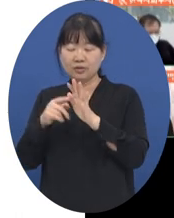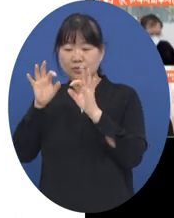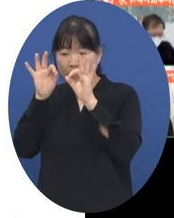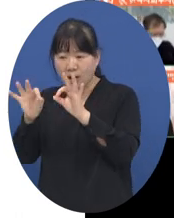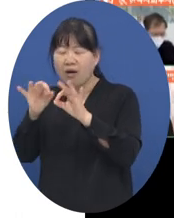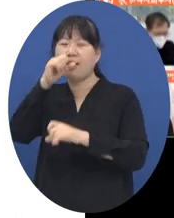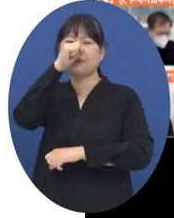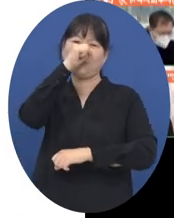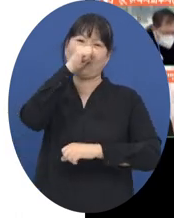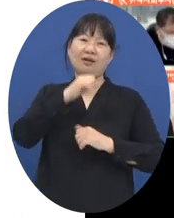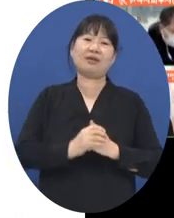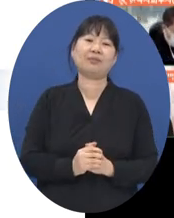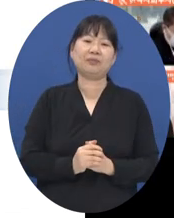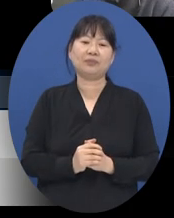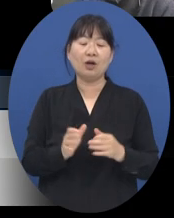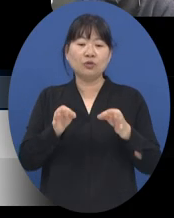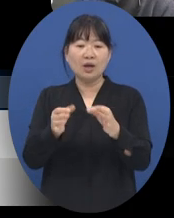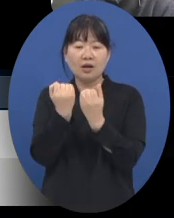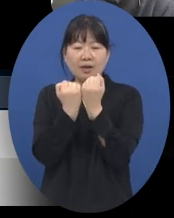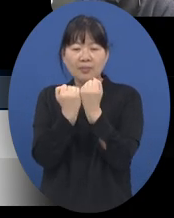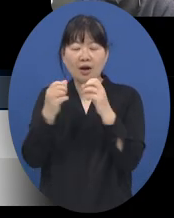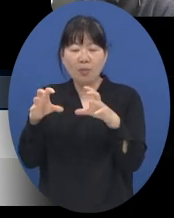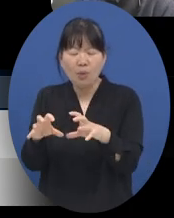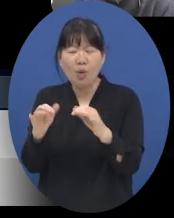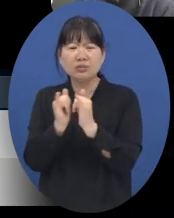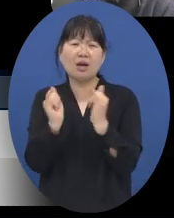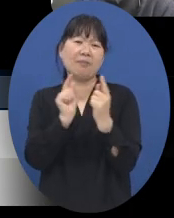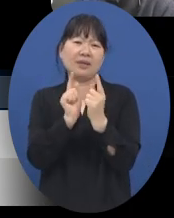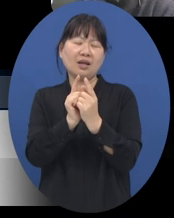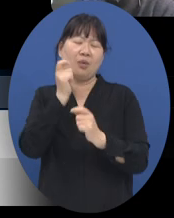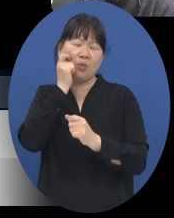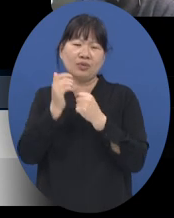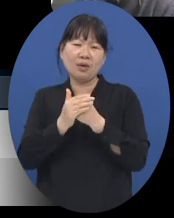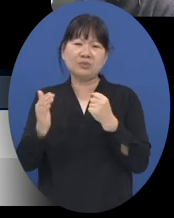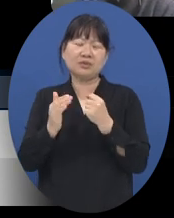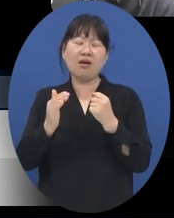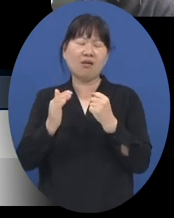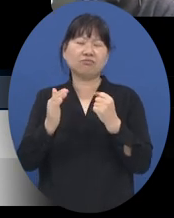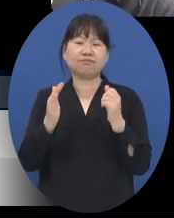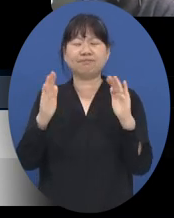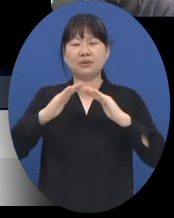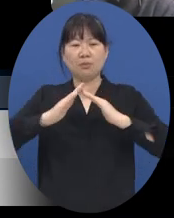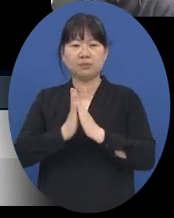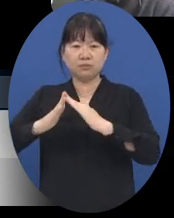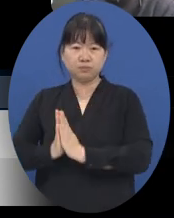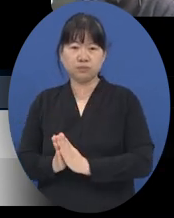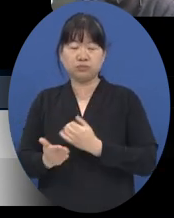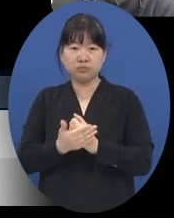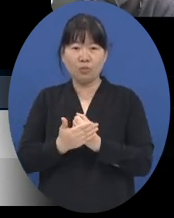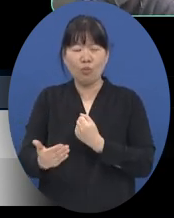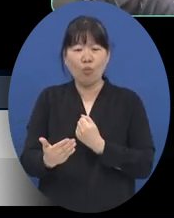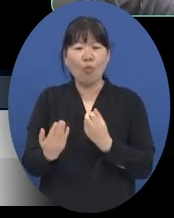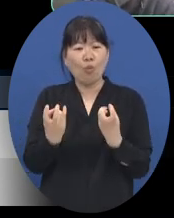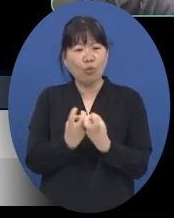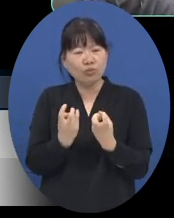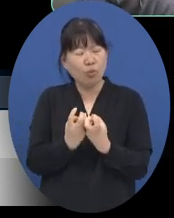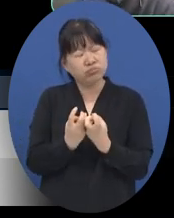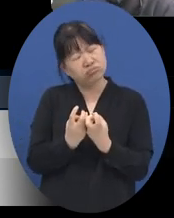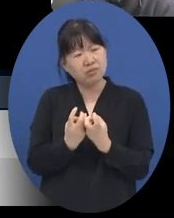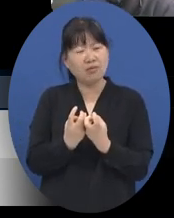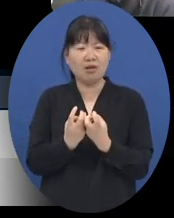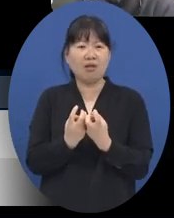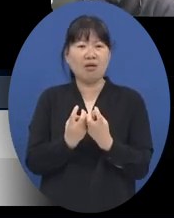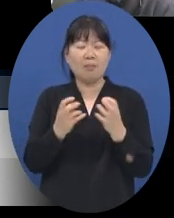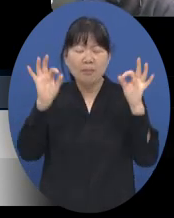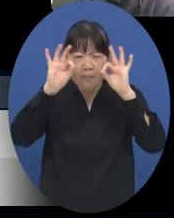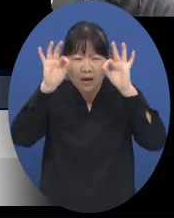좋습니다. 투자 설명이나 이런 것들이 사람을 못 만나기 때문에 열리질 않아서 저희도 사실 어떻게 출구를 가야 되는지 좀